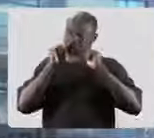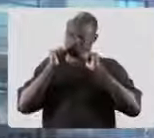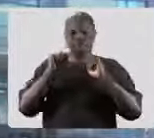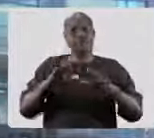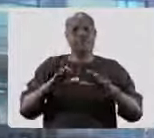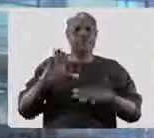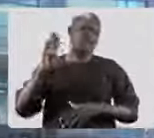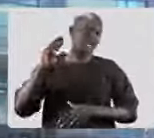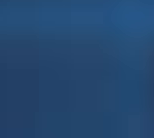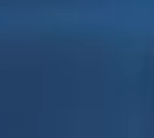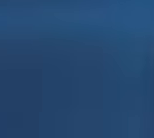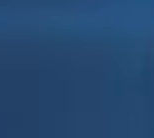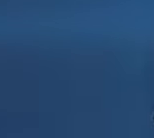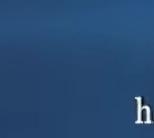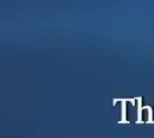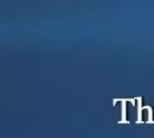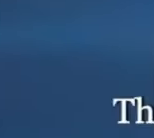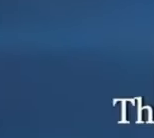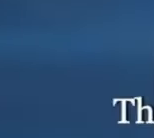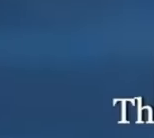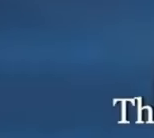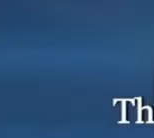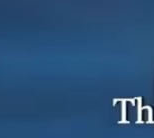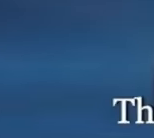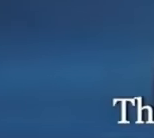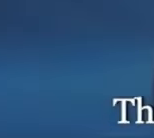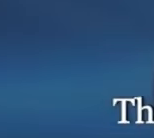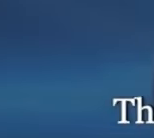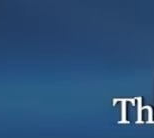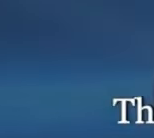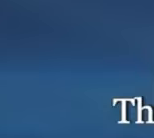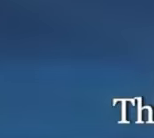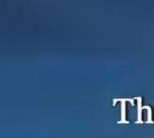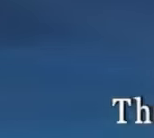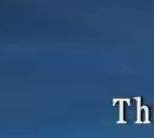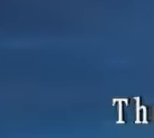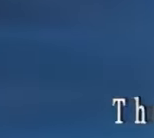good morning. Bye bye. And we survive from the start.